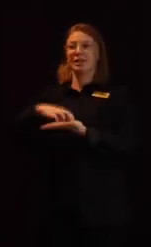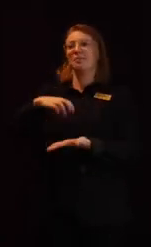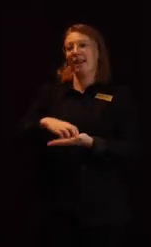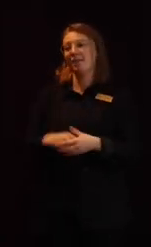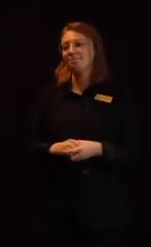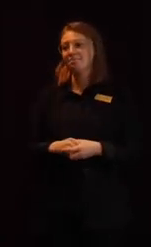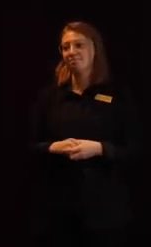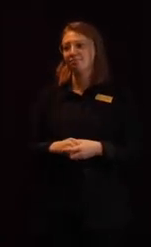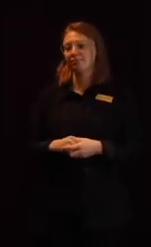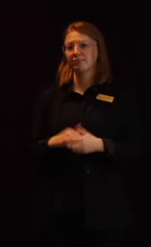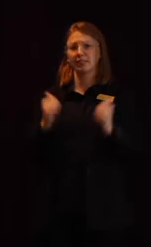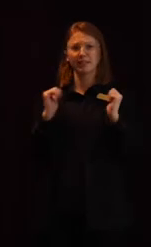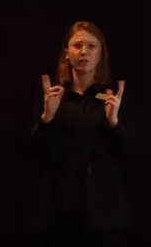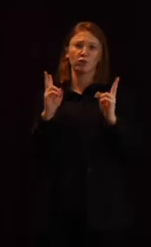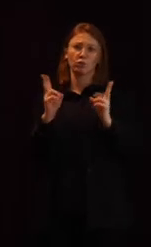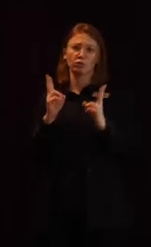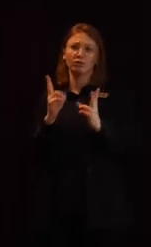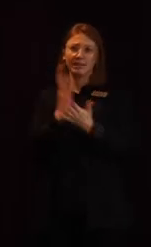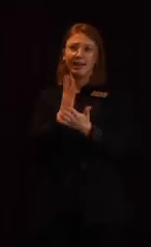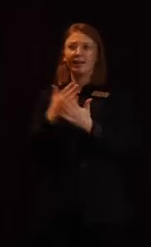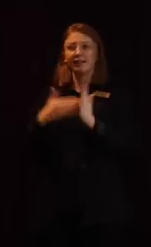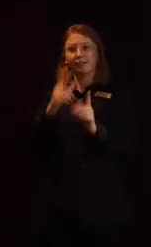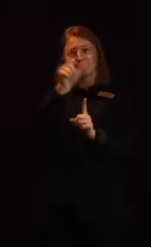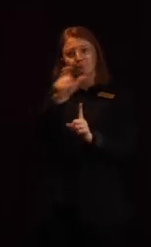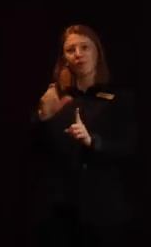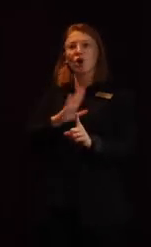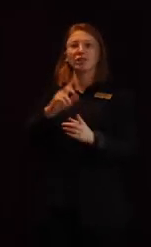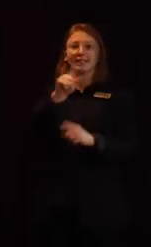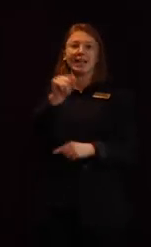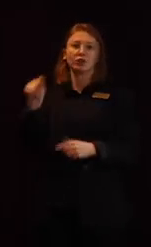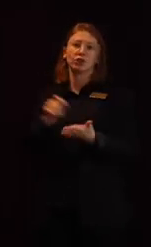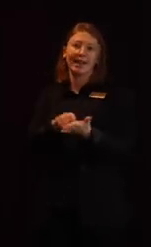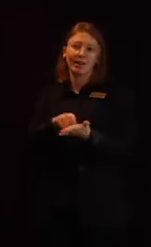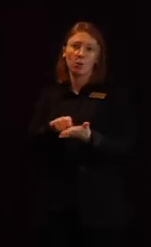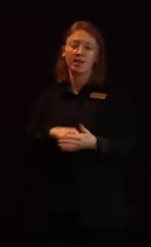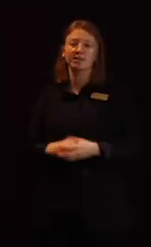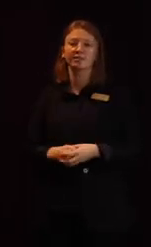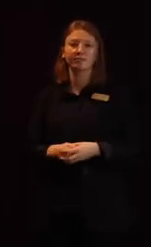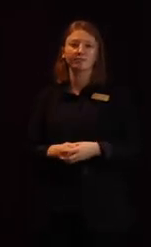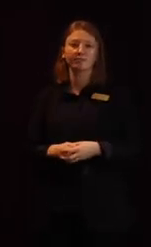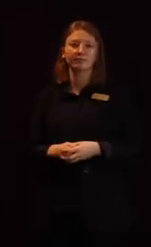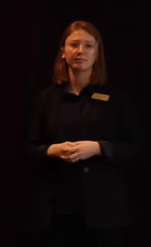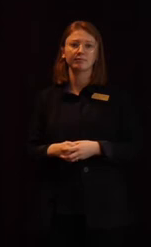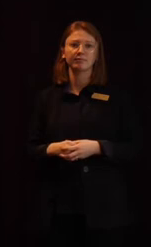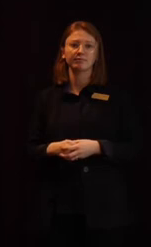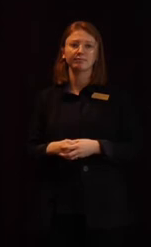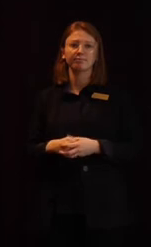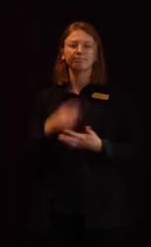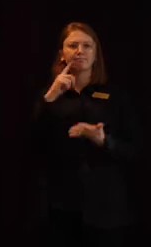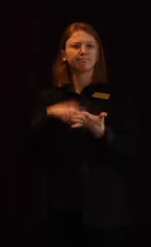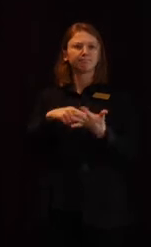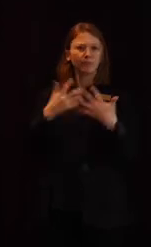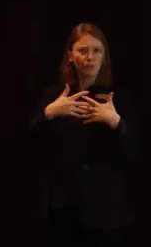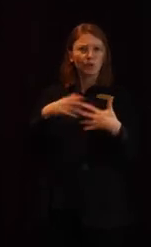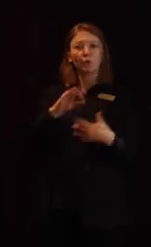gäller naturligtvis också den som har en sällsynt diagnos. För att det ska funka så är det många olika saker som ska